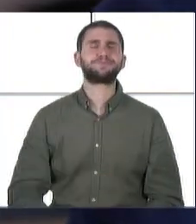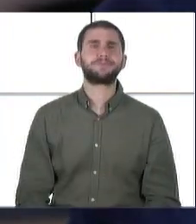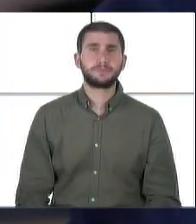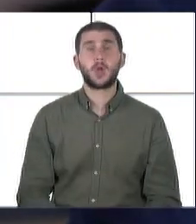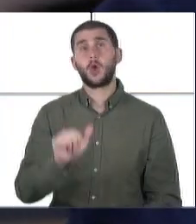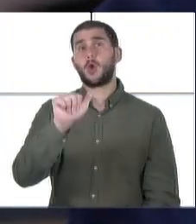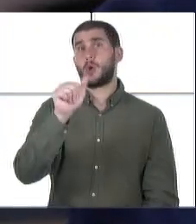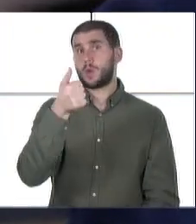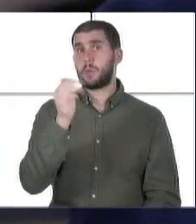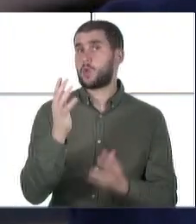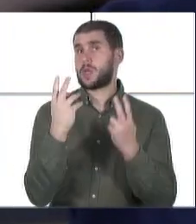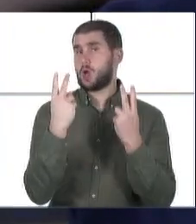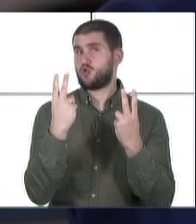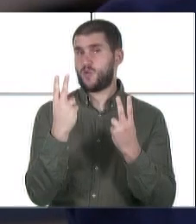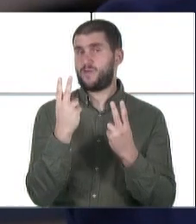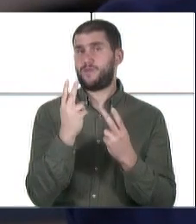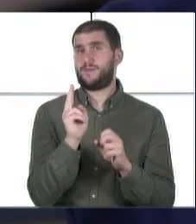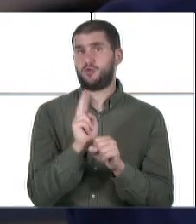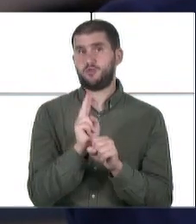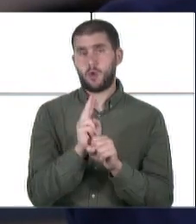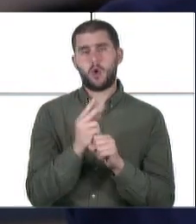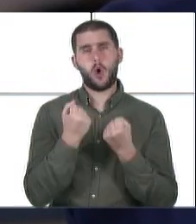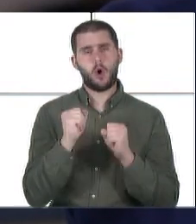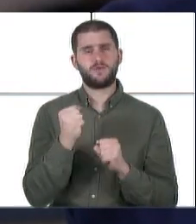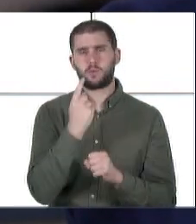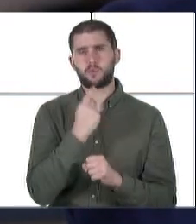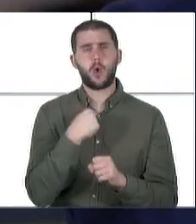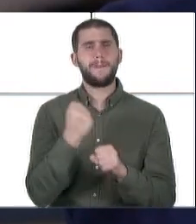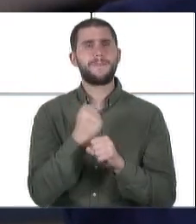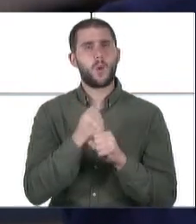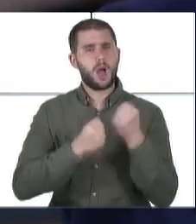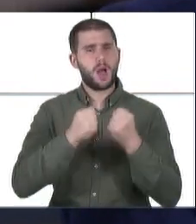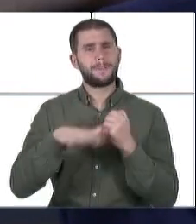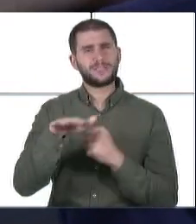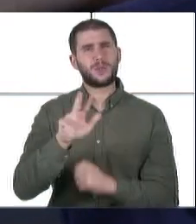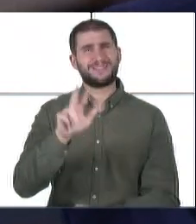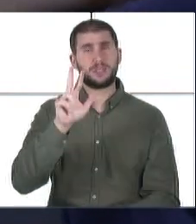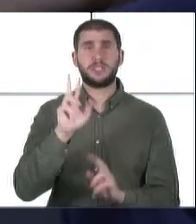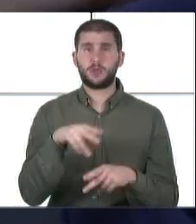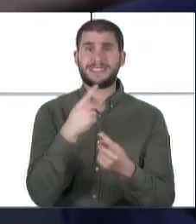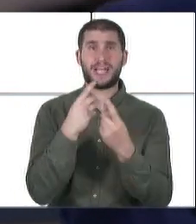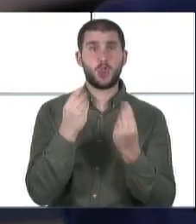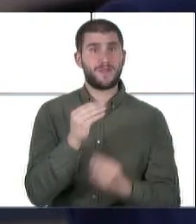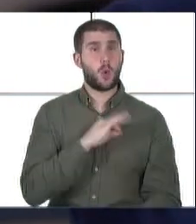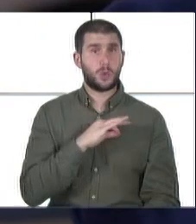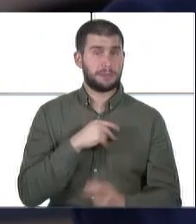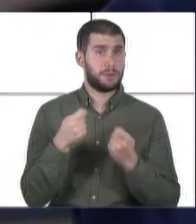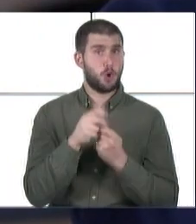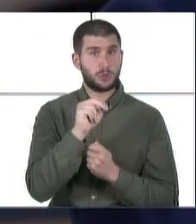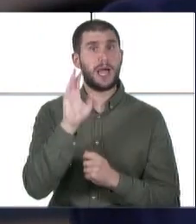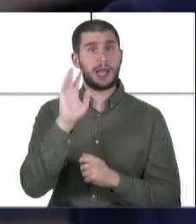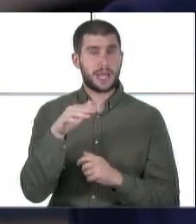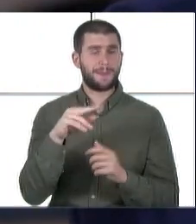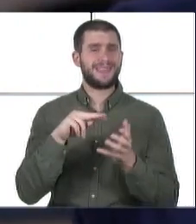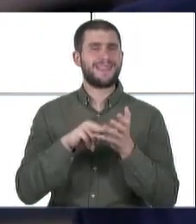ראשית, מאוד חשוב לנו לשמר את חופש הפעולה שלנו בזירה הצפונית. יש לנו שיח טוב עם הרוסים בעניין הזה, גם ברמה